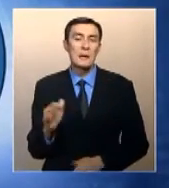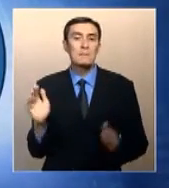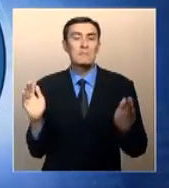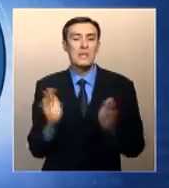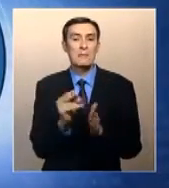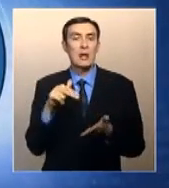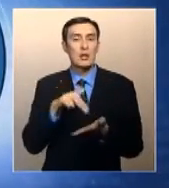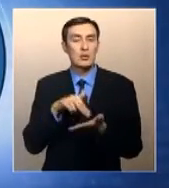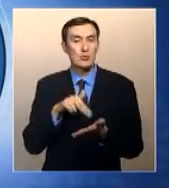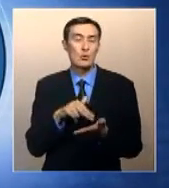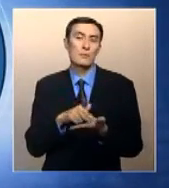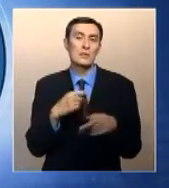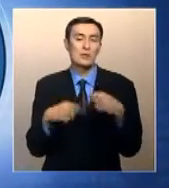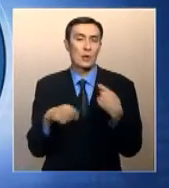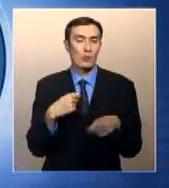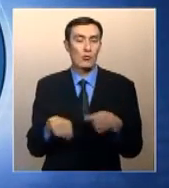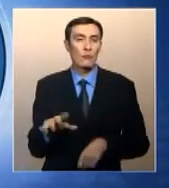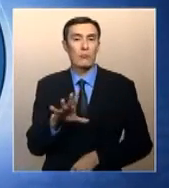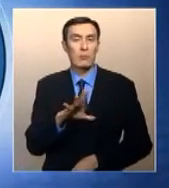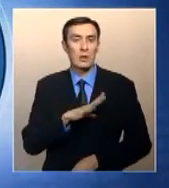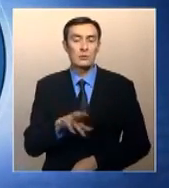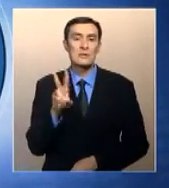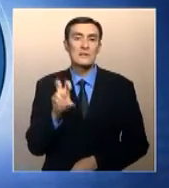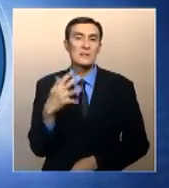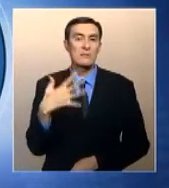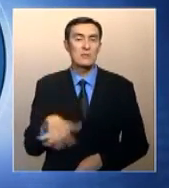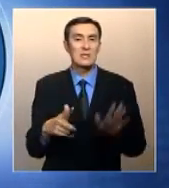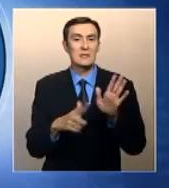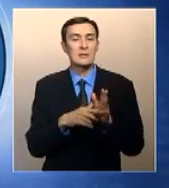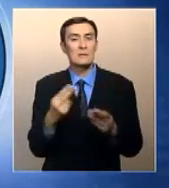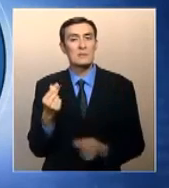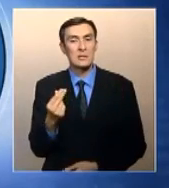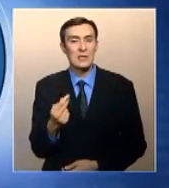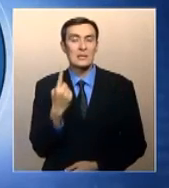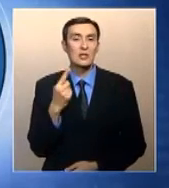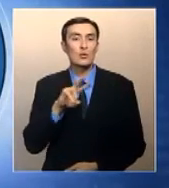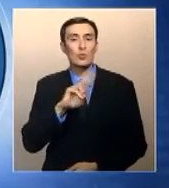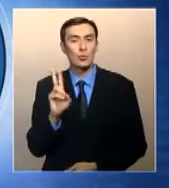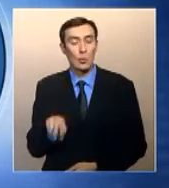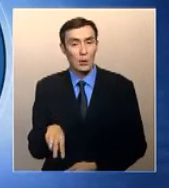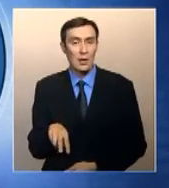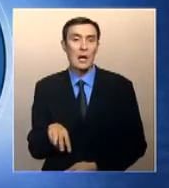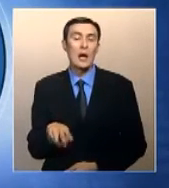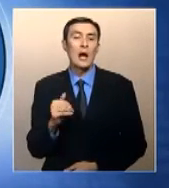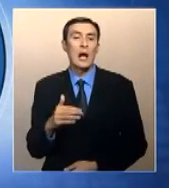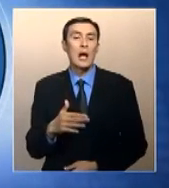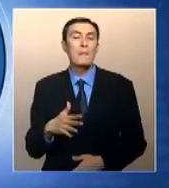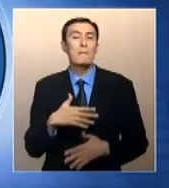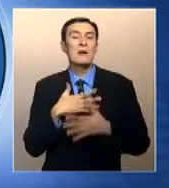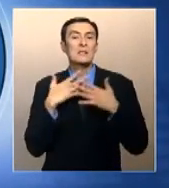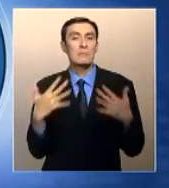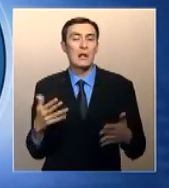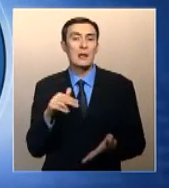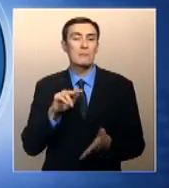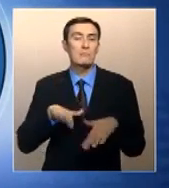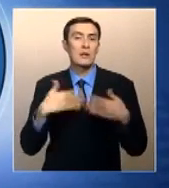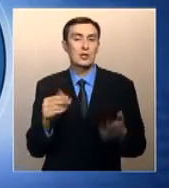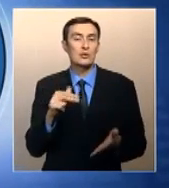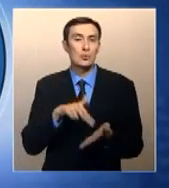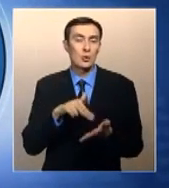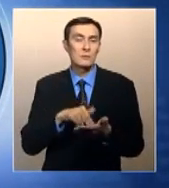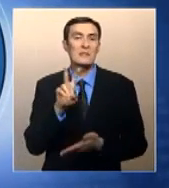тиина. Минимальная цена сделки прошла по 257 тенге за доллар, а максимальное